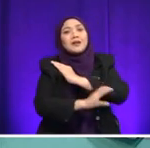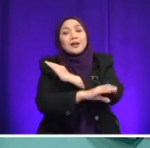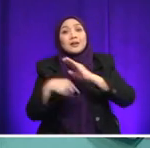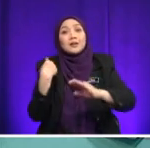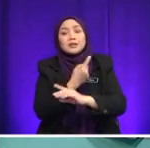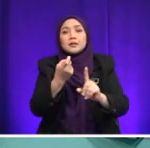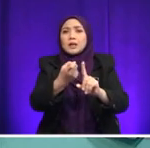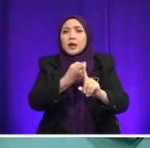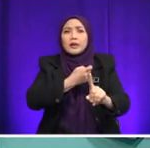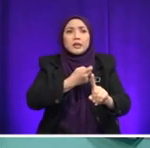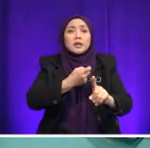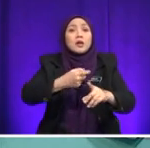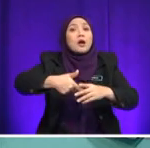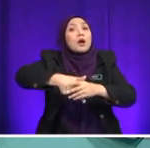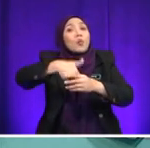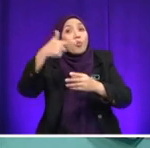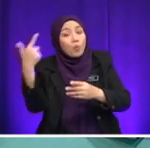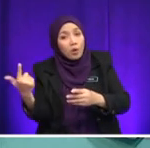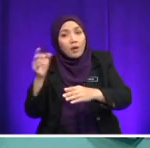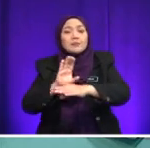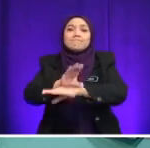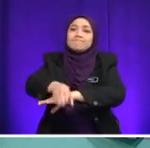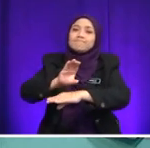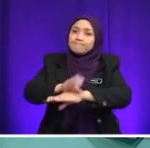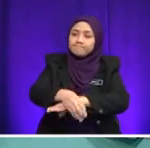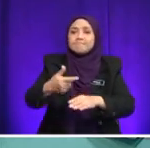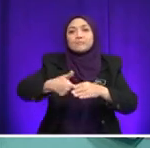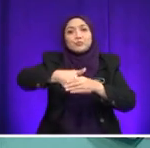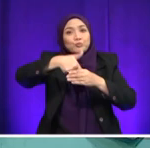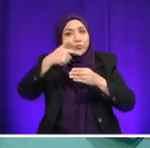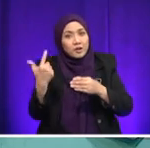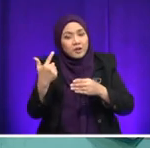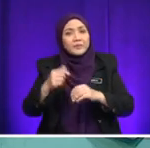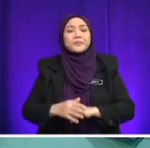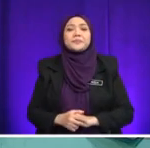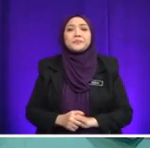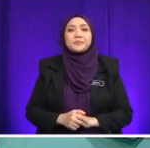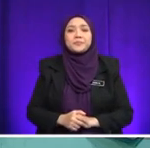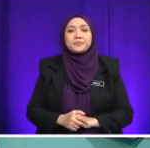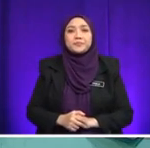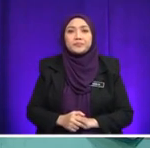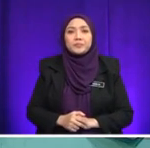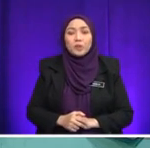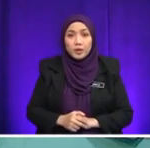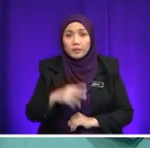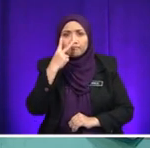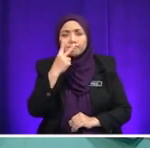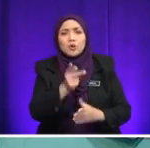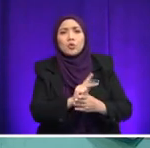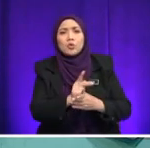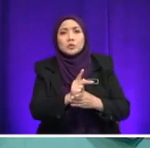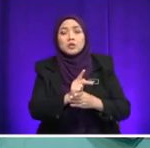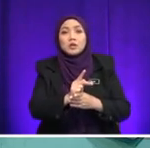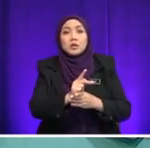dari sebaran bentuk ancaman Oke jadi si ibu nak bawa satu lagi perkongsian tentang bentuk soal dan bagi